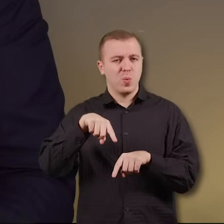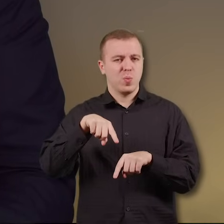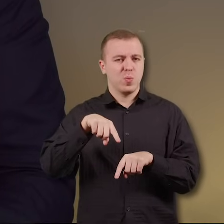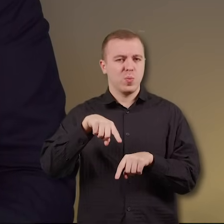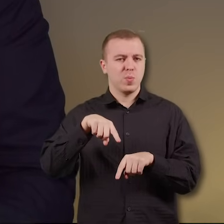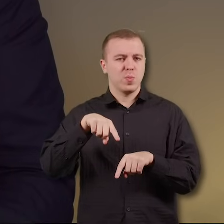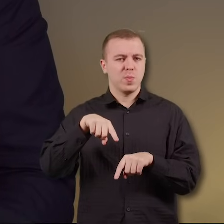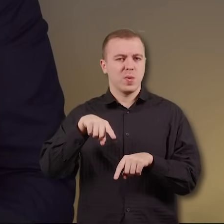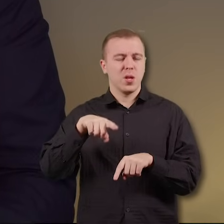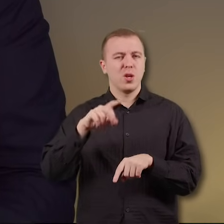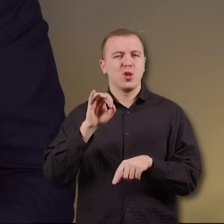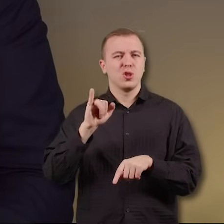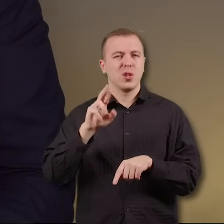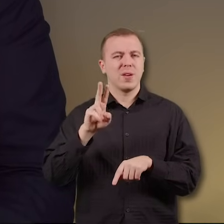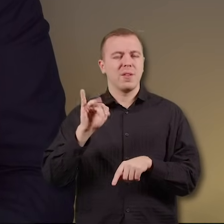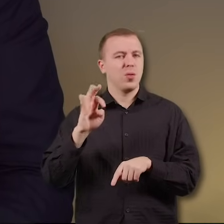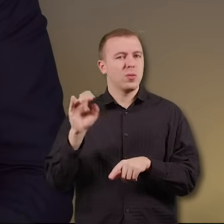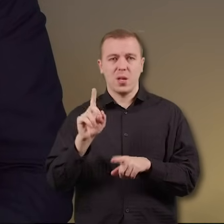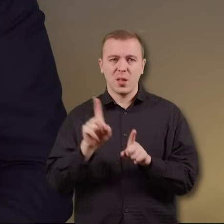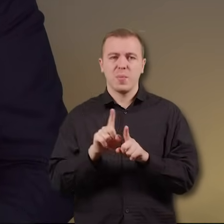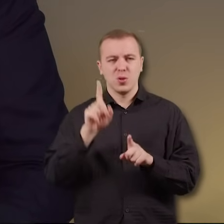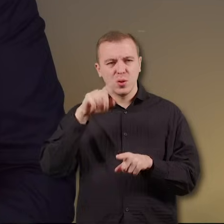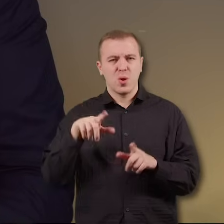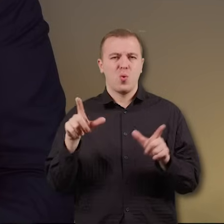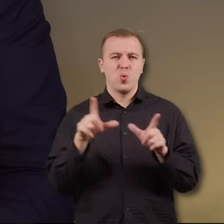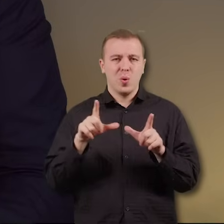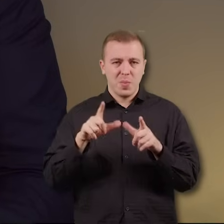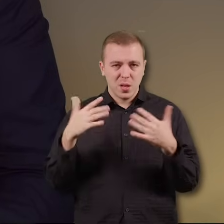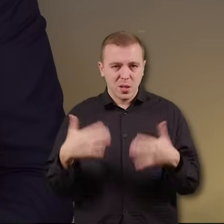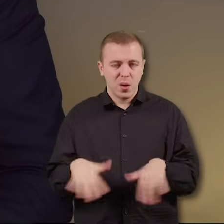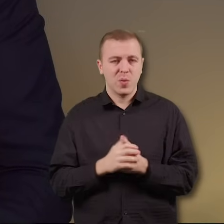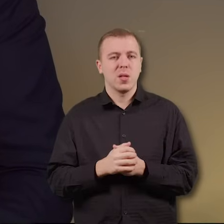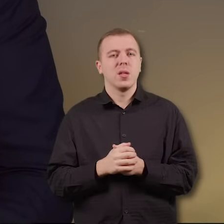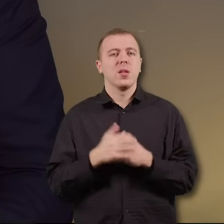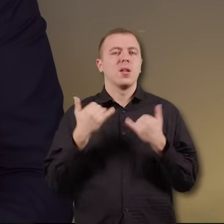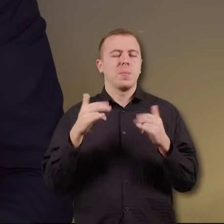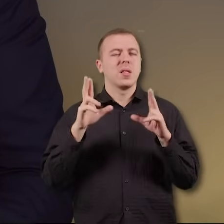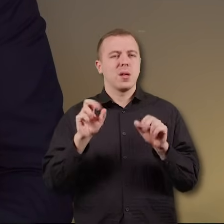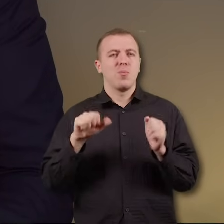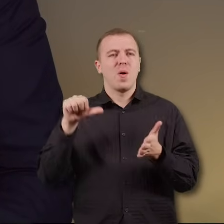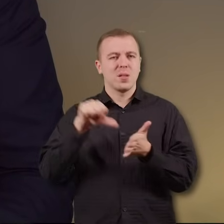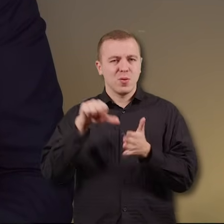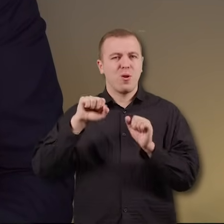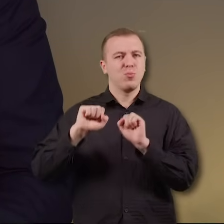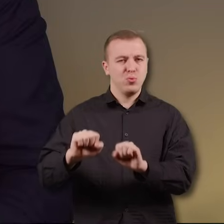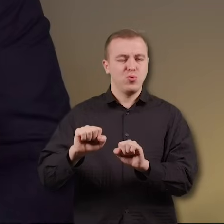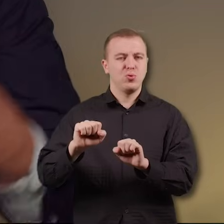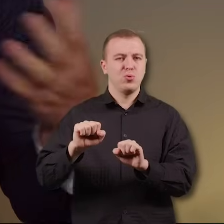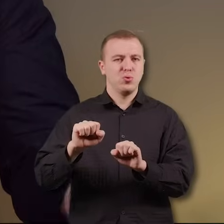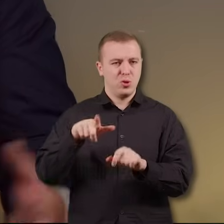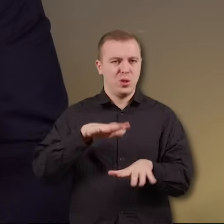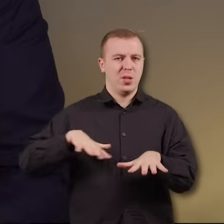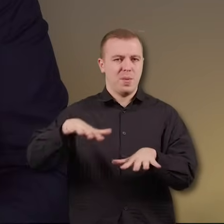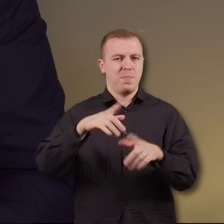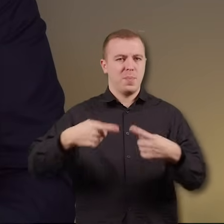dabar ne tik tai Širvintų, bet dabar žinau ir Ukmergės, tai tikrai galėsiu atstovauti